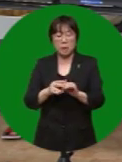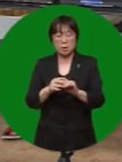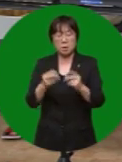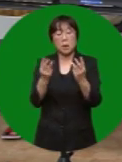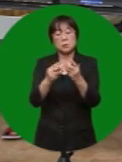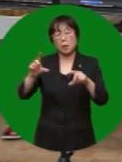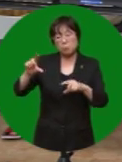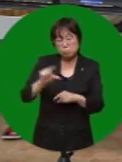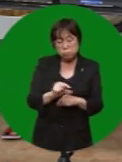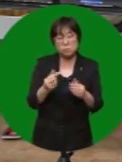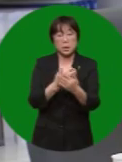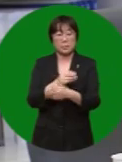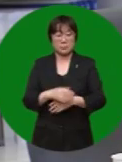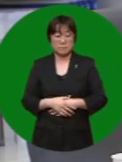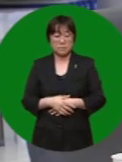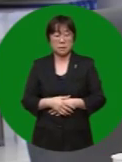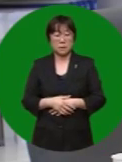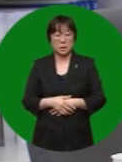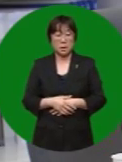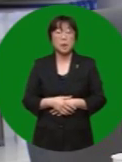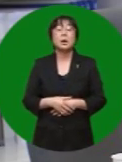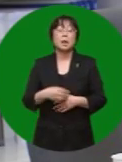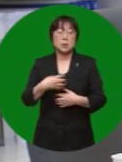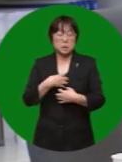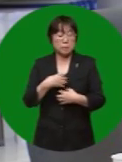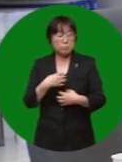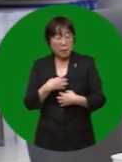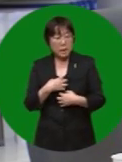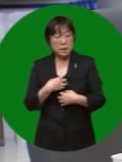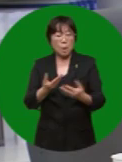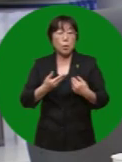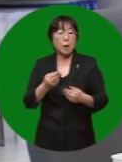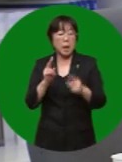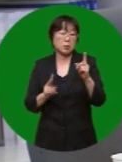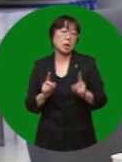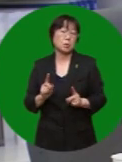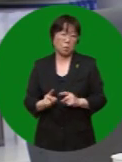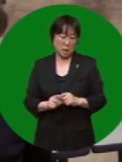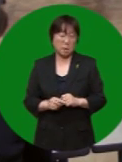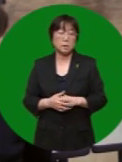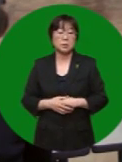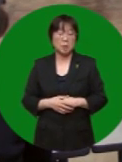クって減っちゃうんですよね。やっぱりどれだけ心配してくれるかっていうところが、